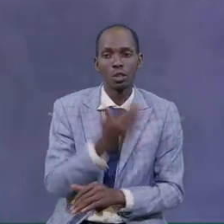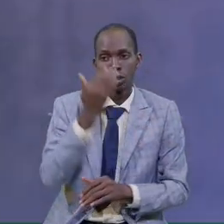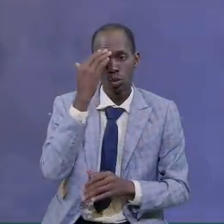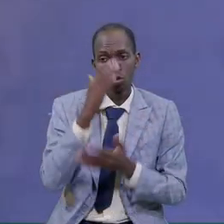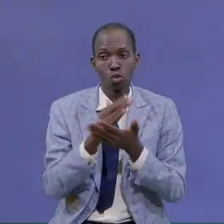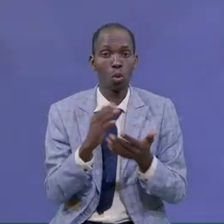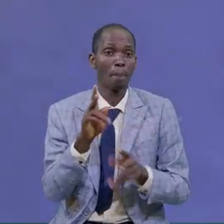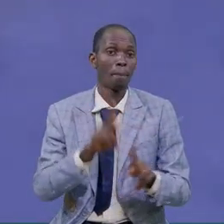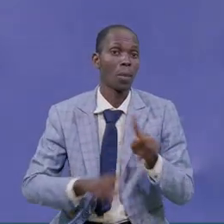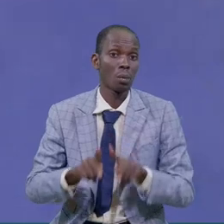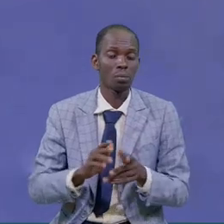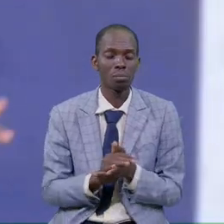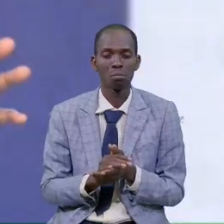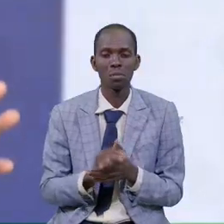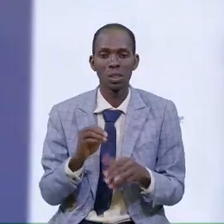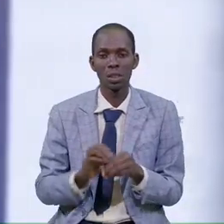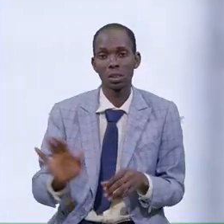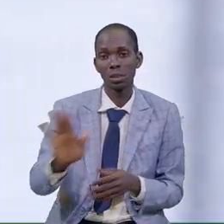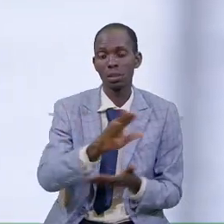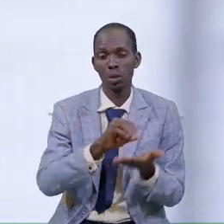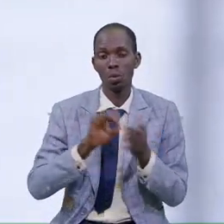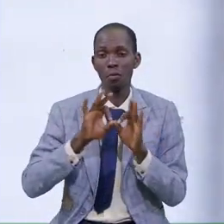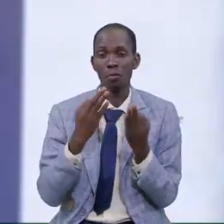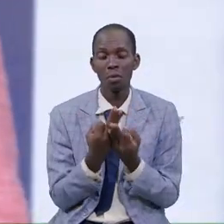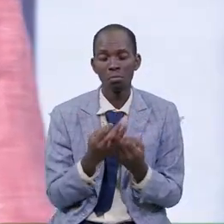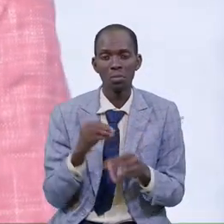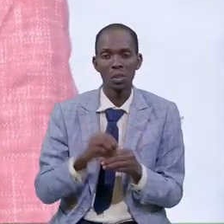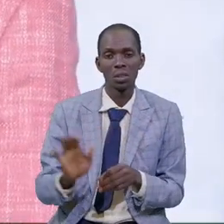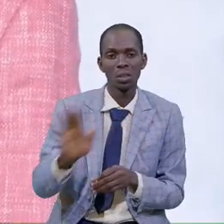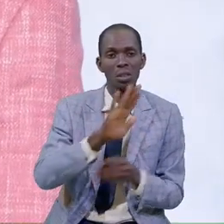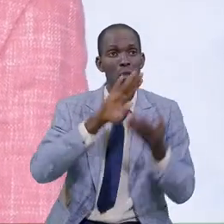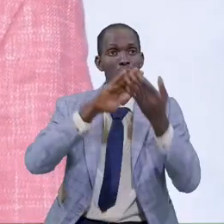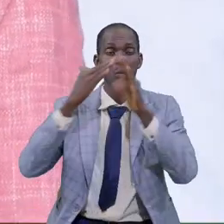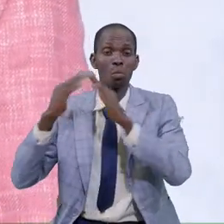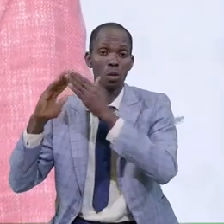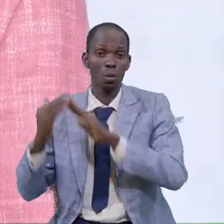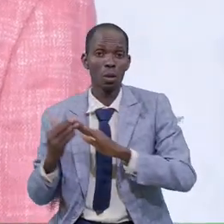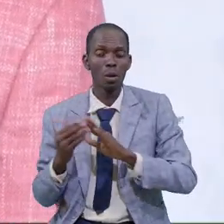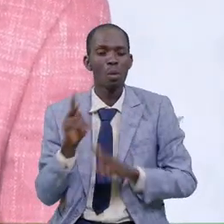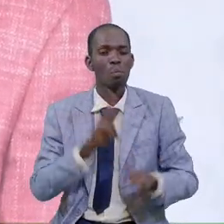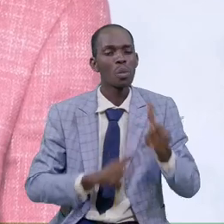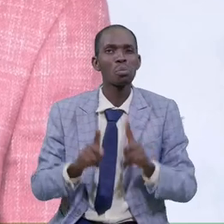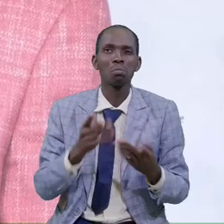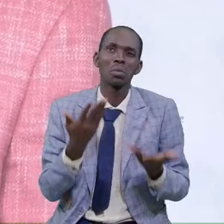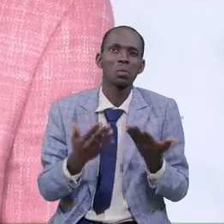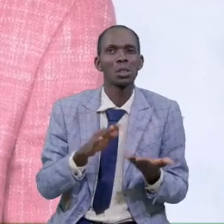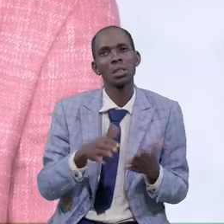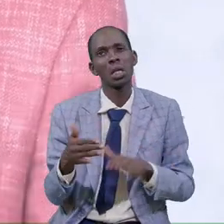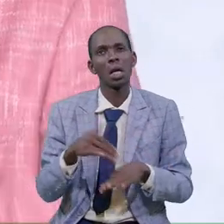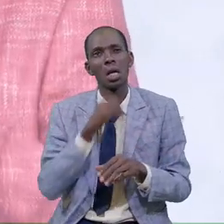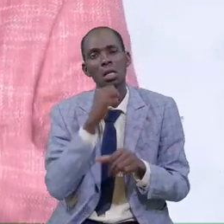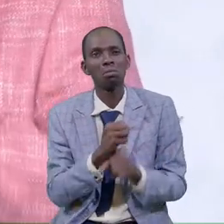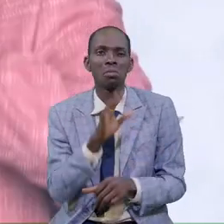personnes dans leur famille, dans leur communauté. Les gens meurent à 57 ans, 60